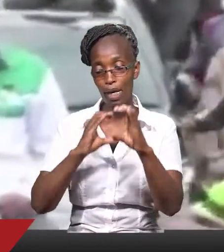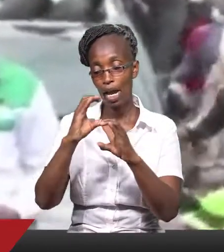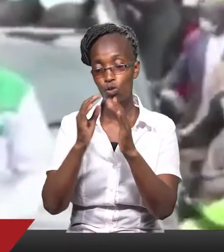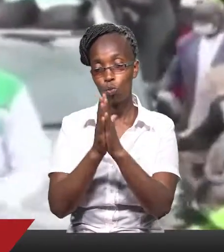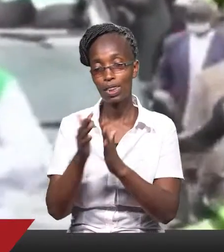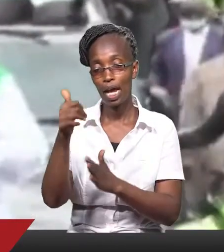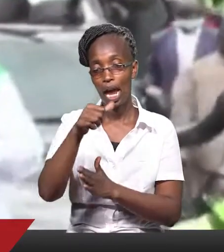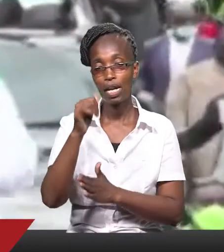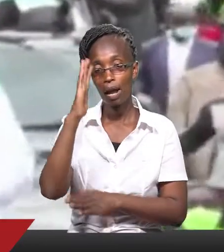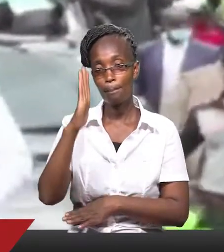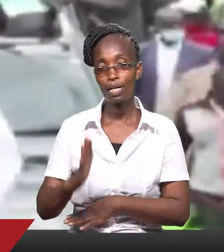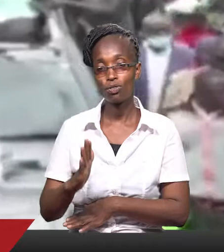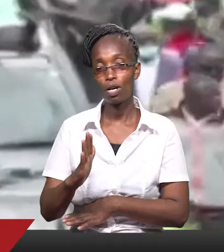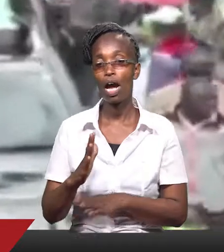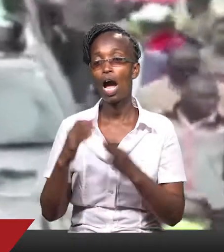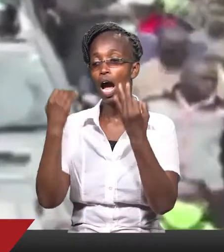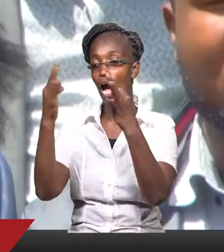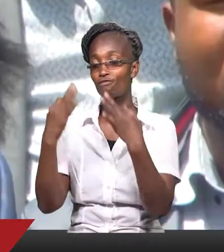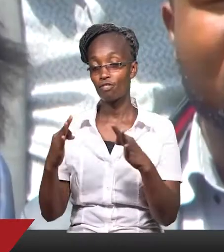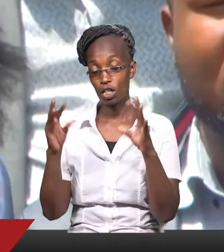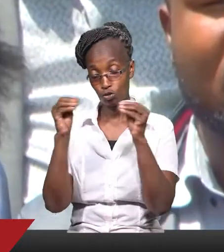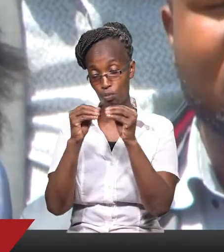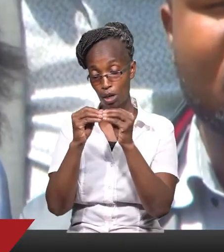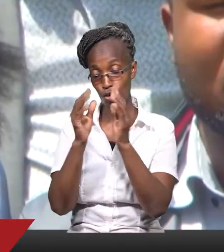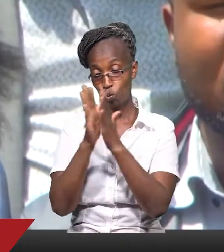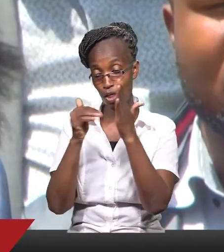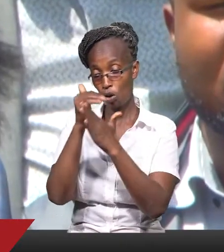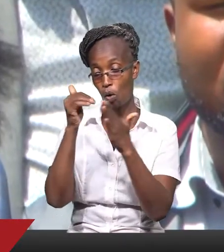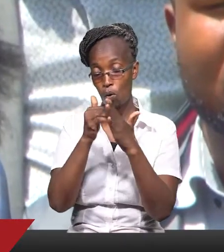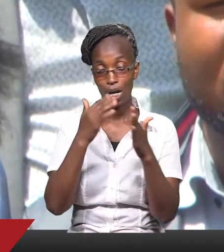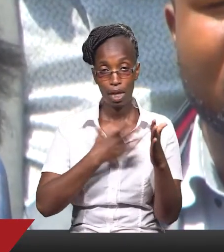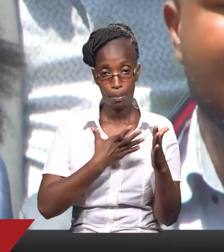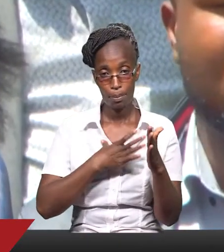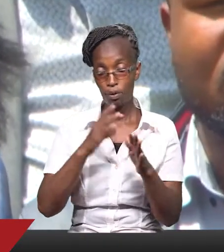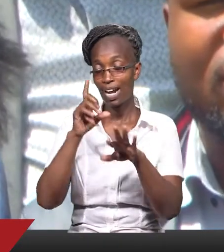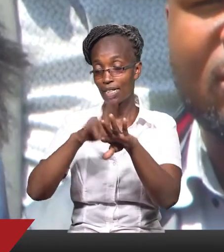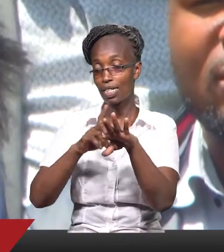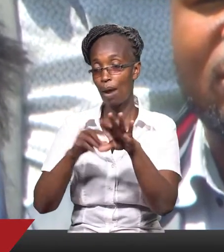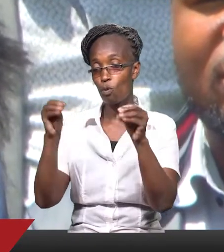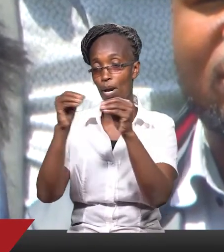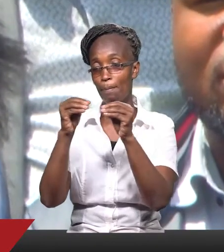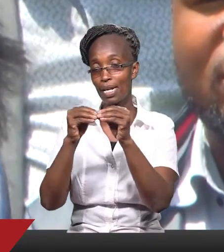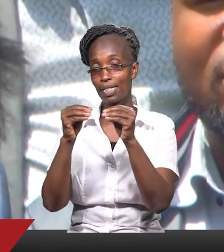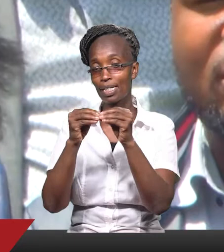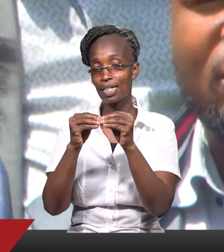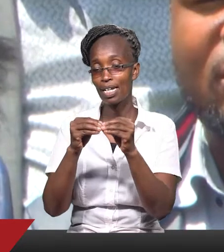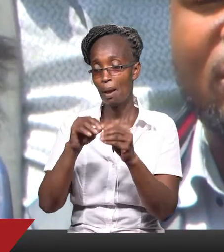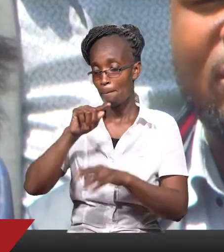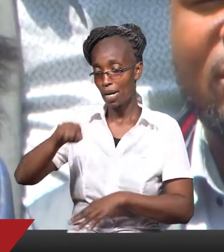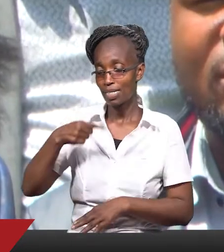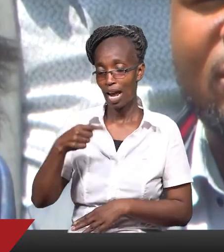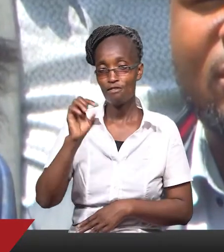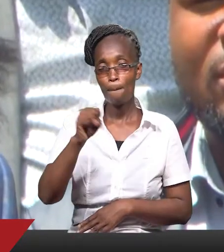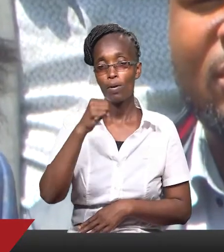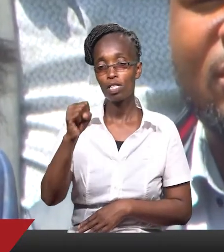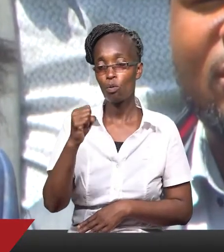kiongozi yeyote kwa mujibu wa katiba. I am free to meet everybody, and if I meet that person, I